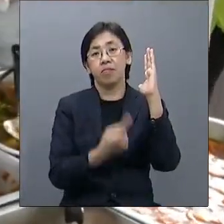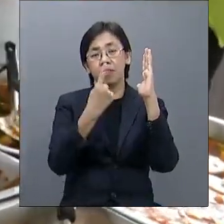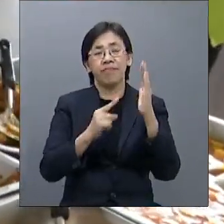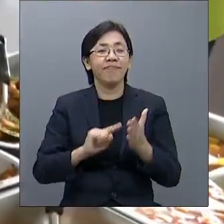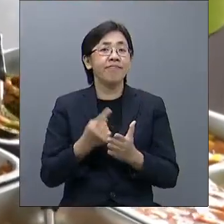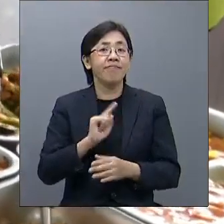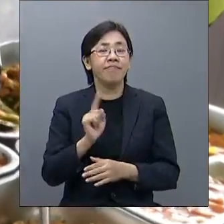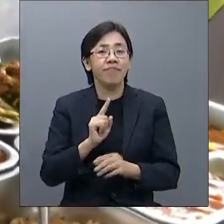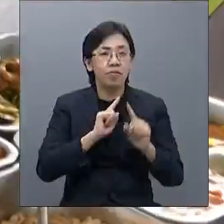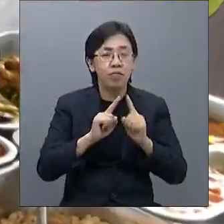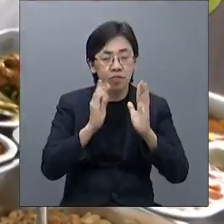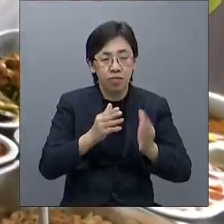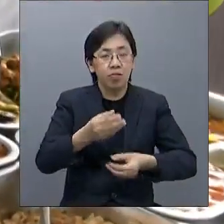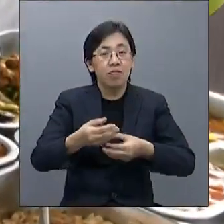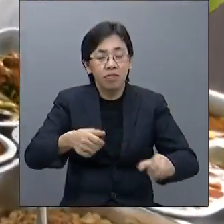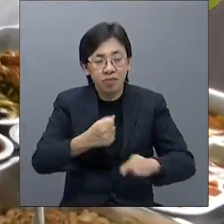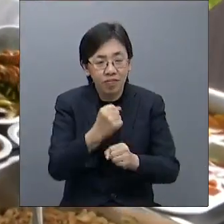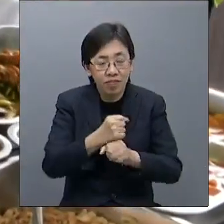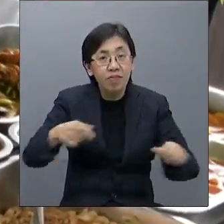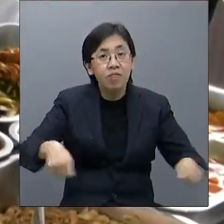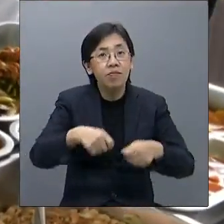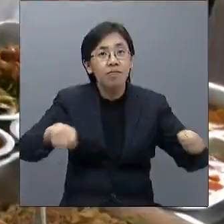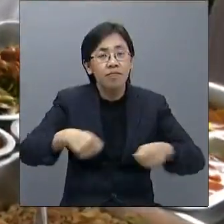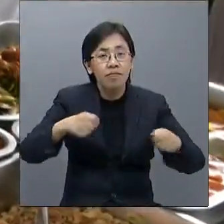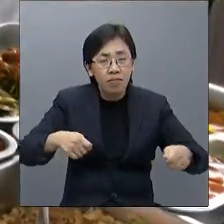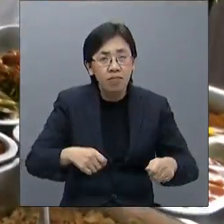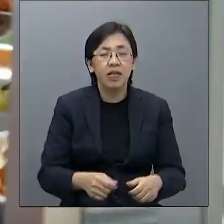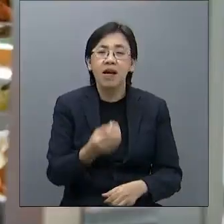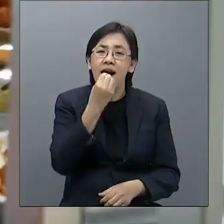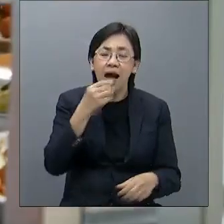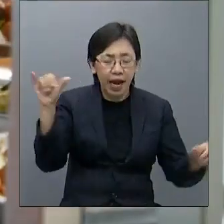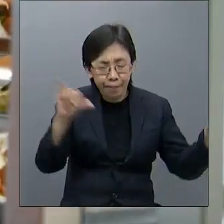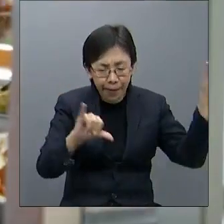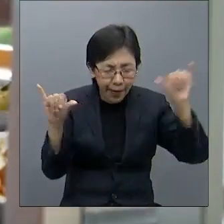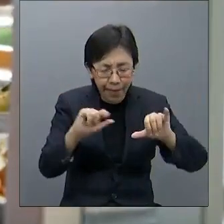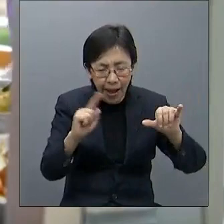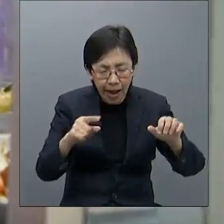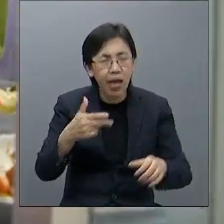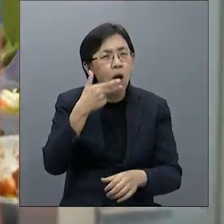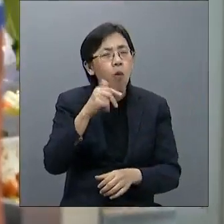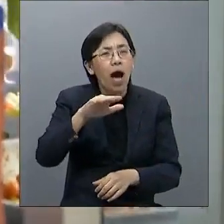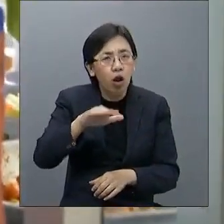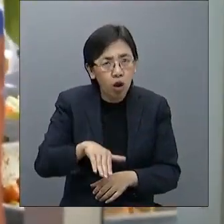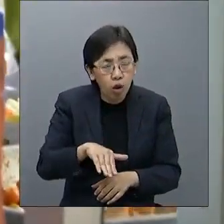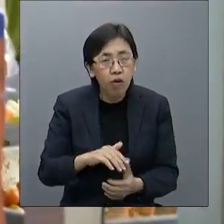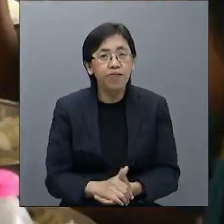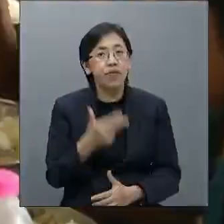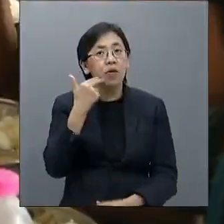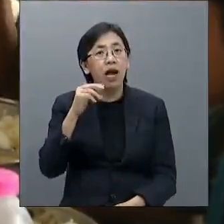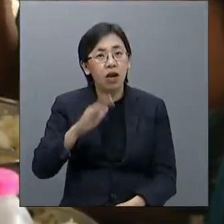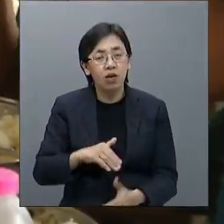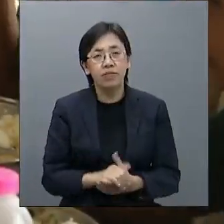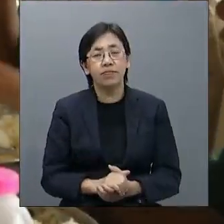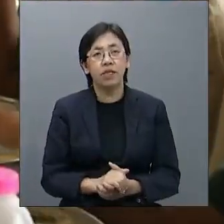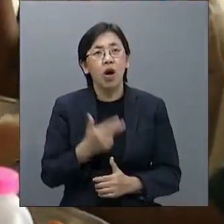ที่ไปคุยกับแม่ครัวค่ะแล้วก็ให้แม่ครัวปรับสูตรอาหารโดยการลดปริมาณน้ำตาลลงในอาหารที่จะเสิร์ฟให้เด็กซึ่งเข